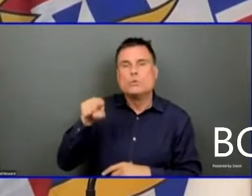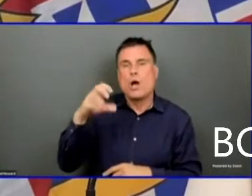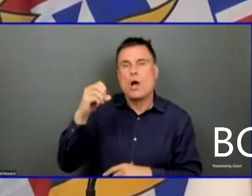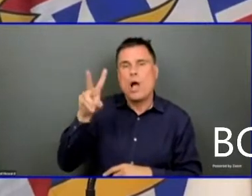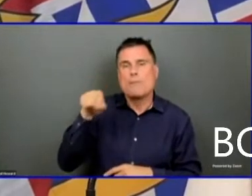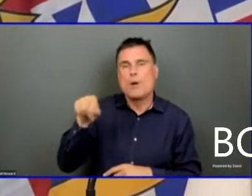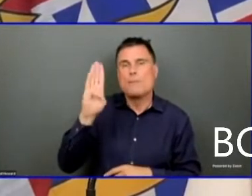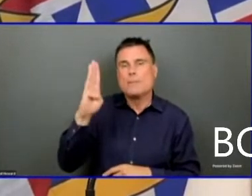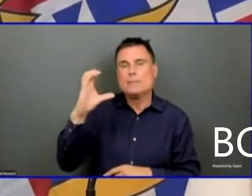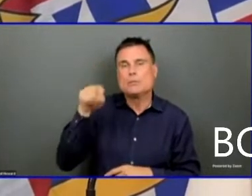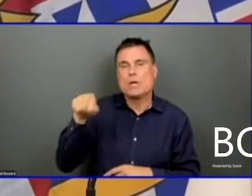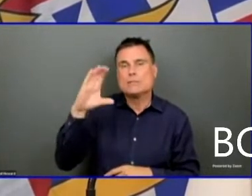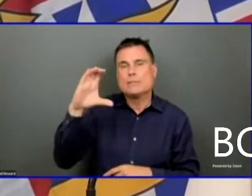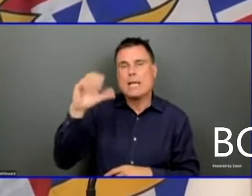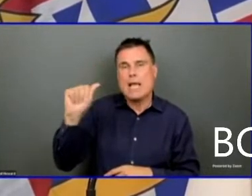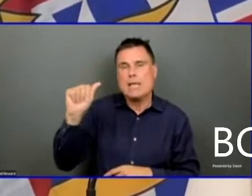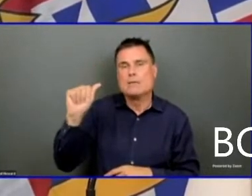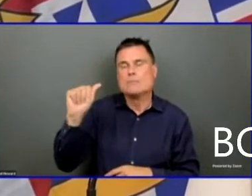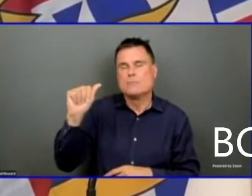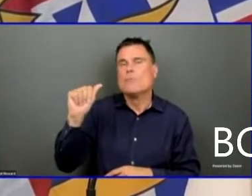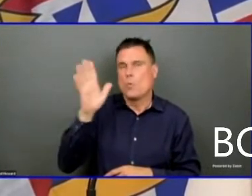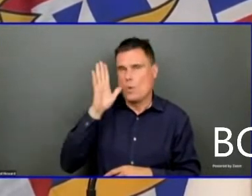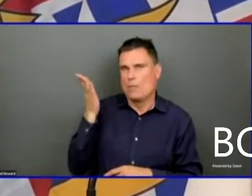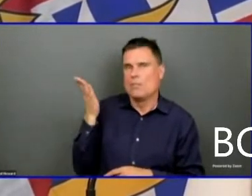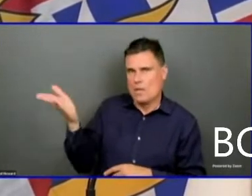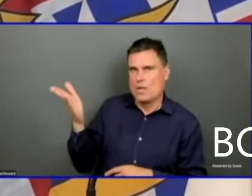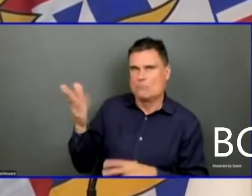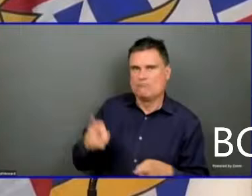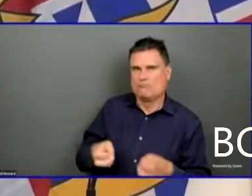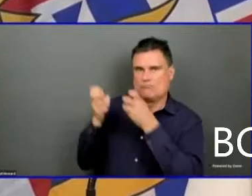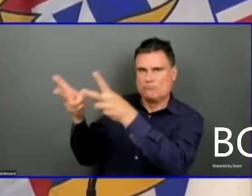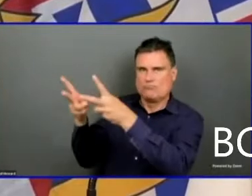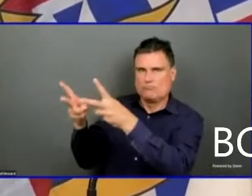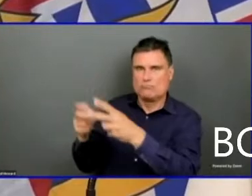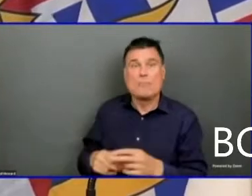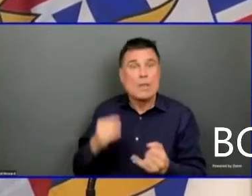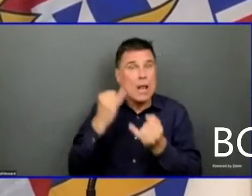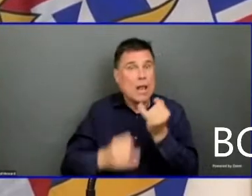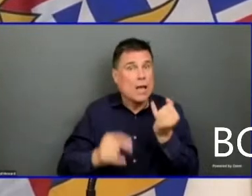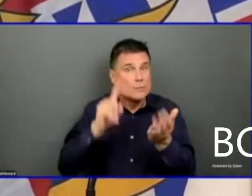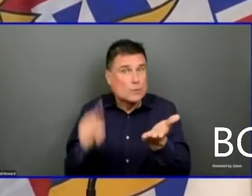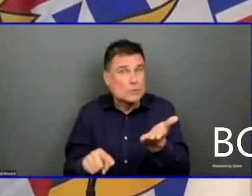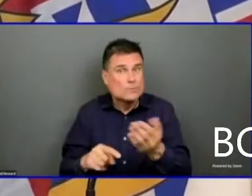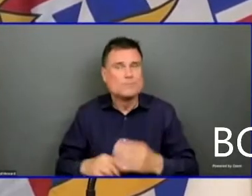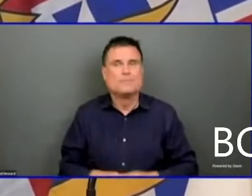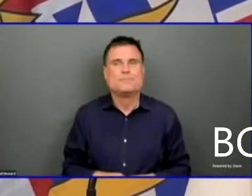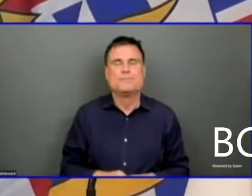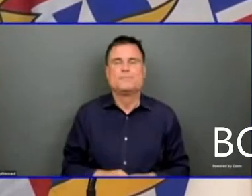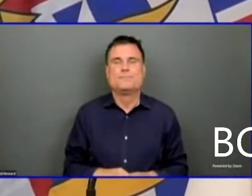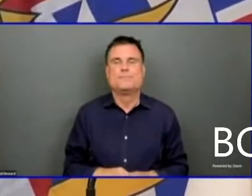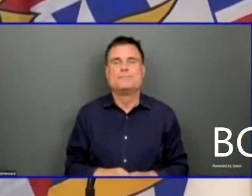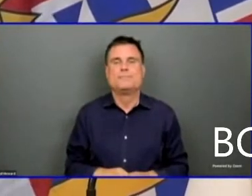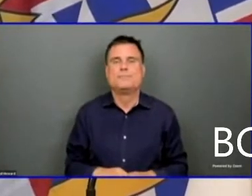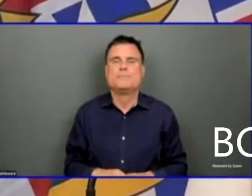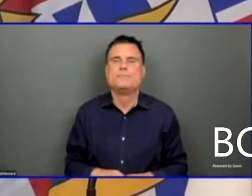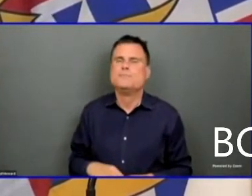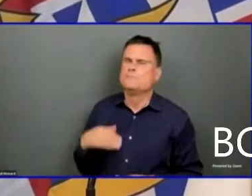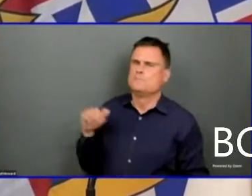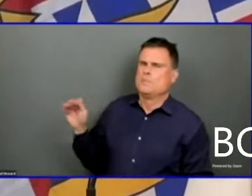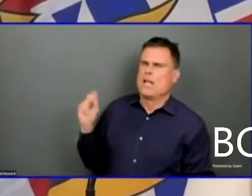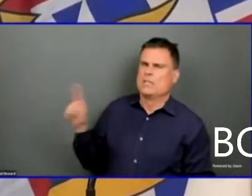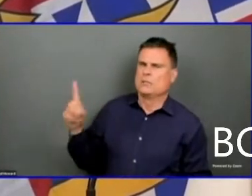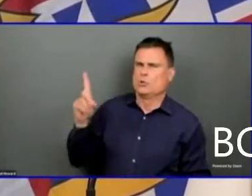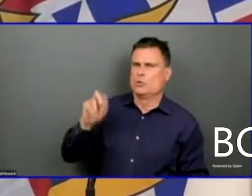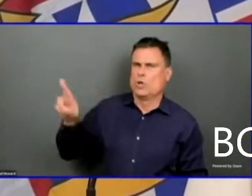to 6月 Tanya 10号才 Fletcher, 3天 CBC. 呢。7号、8号、9号、10号 Yeah, 3天 Dr. Henry, 已 some 经 people who got an 382万了， mRNA 也就是说 vaccine want to 20 get